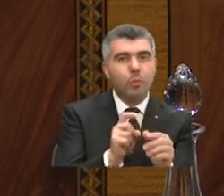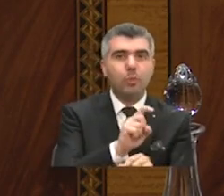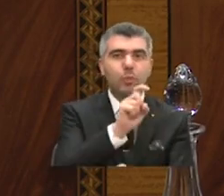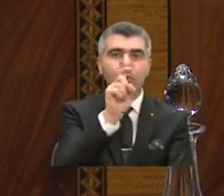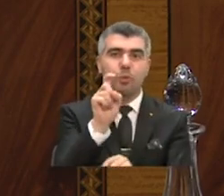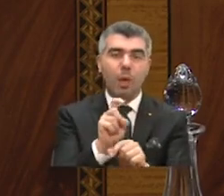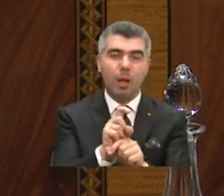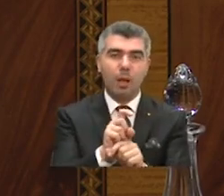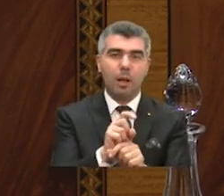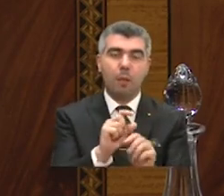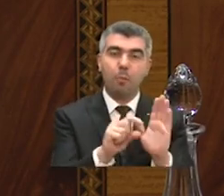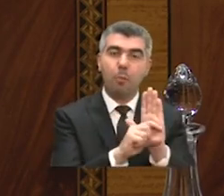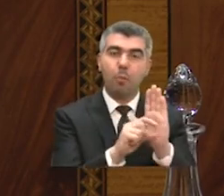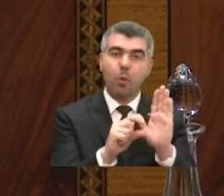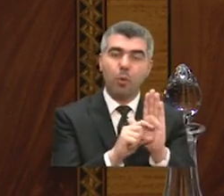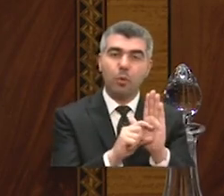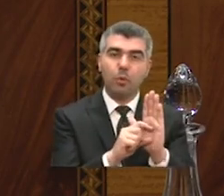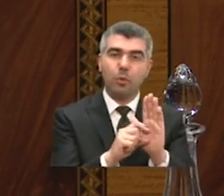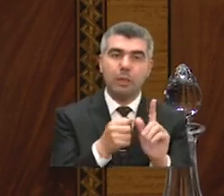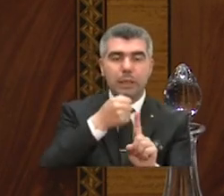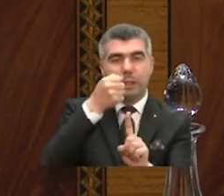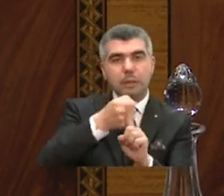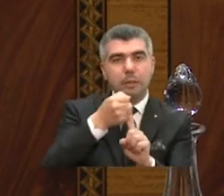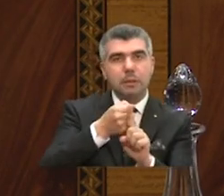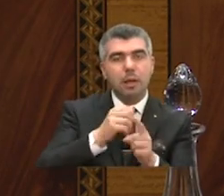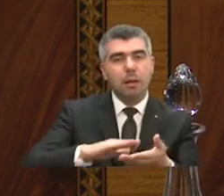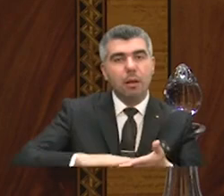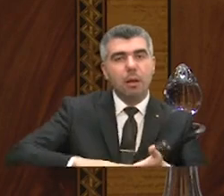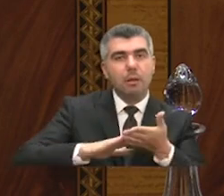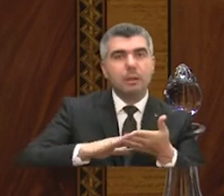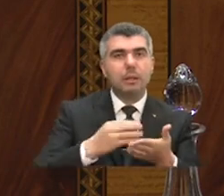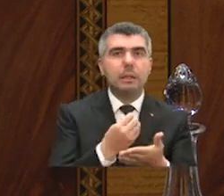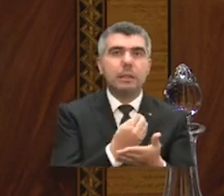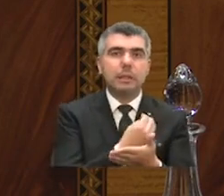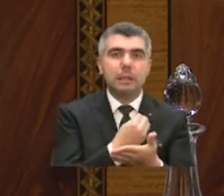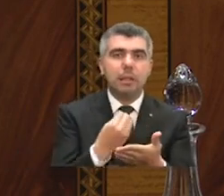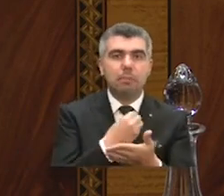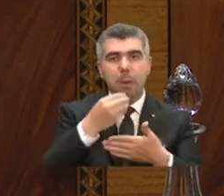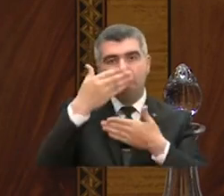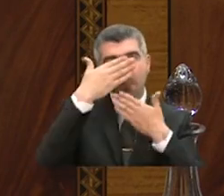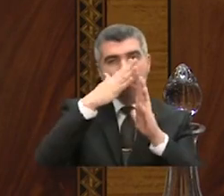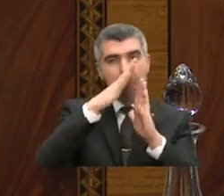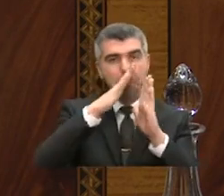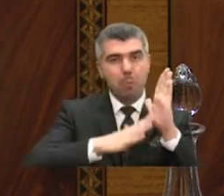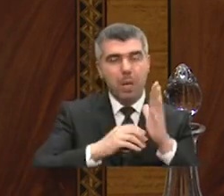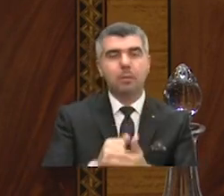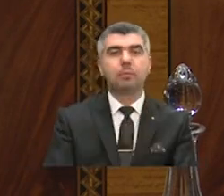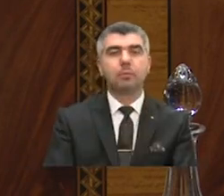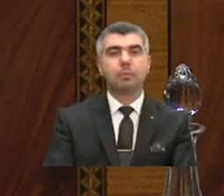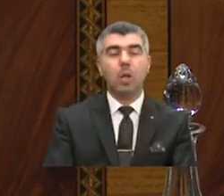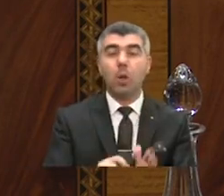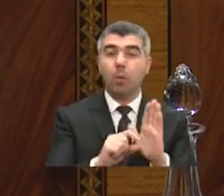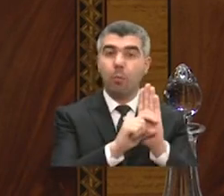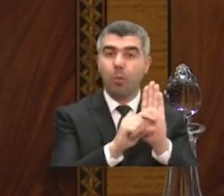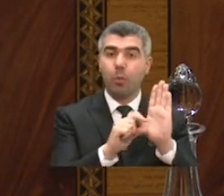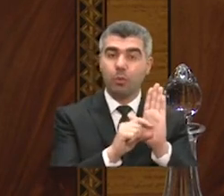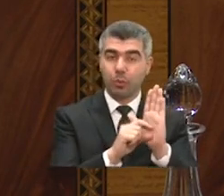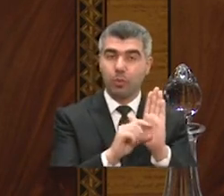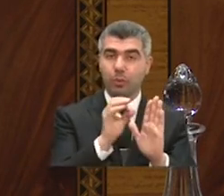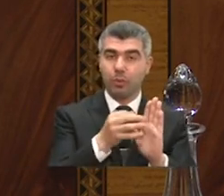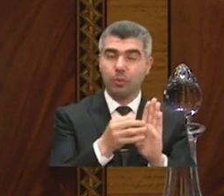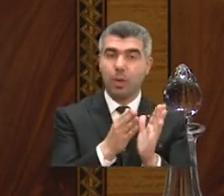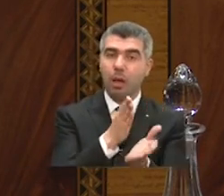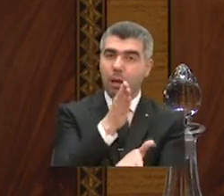موضوع ورش الارتقاء بالمنظومة الصحية الوطنية، وهو الموضوع المرتبط بحق من